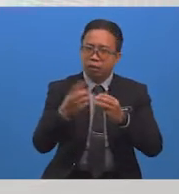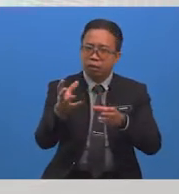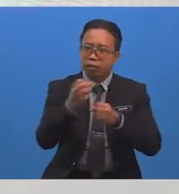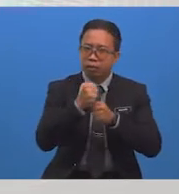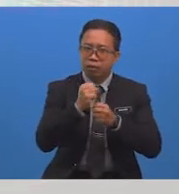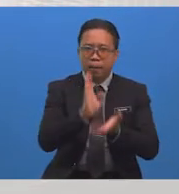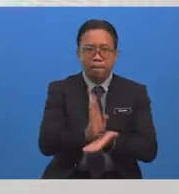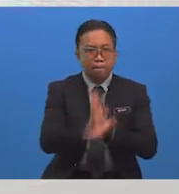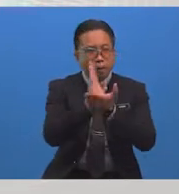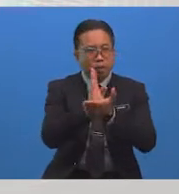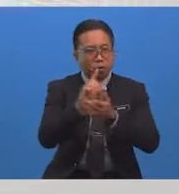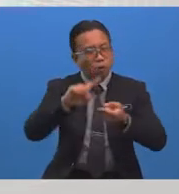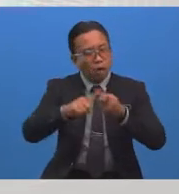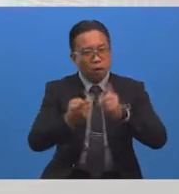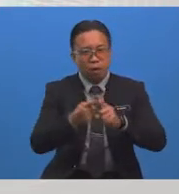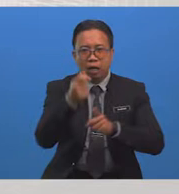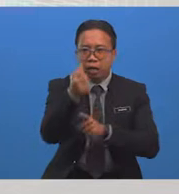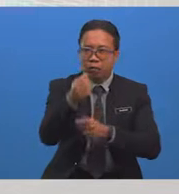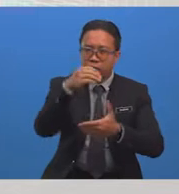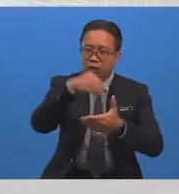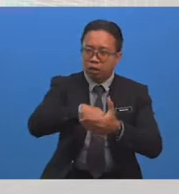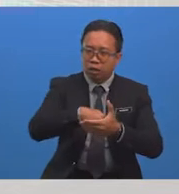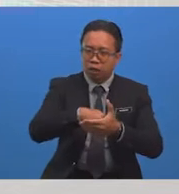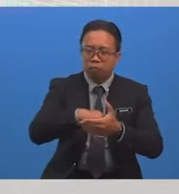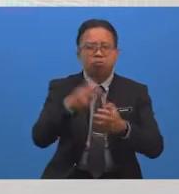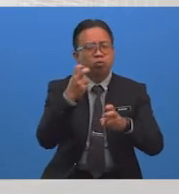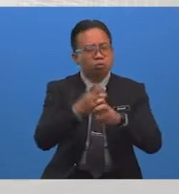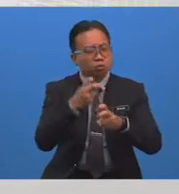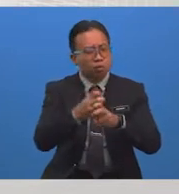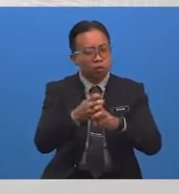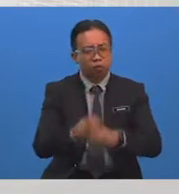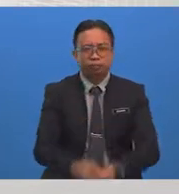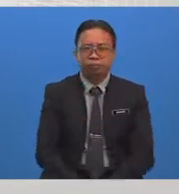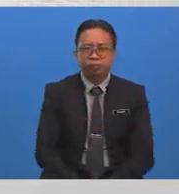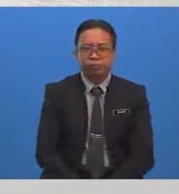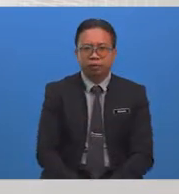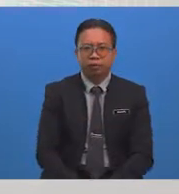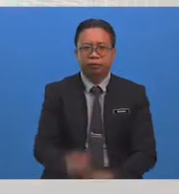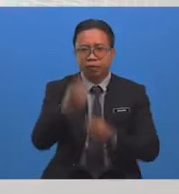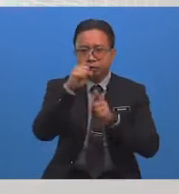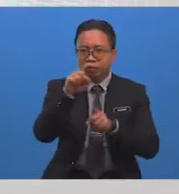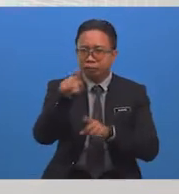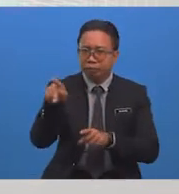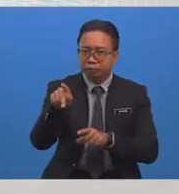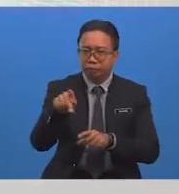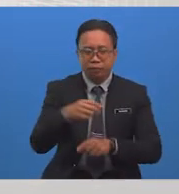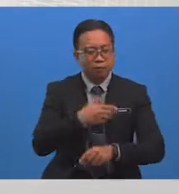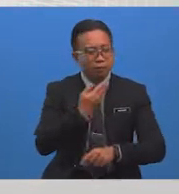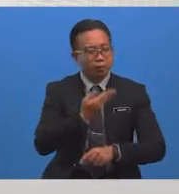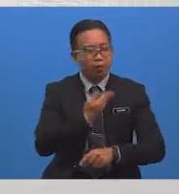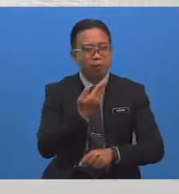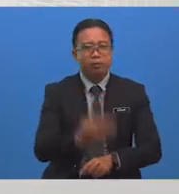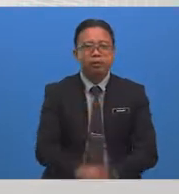membantu rekan kamu yang berada dalam kesusahan jawabannya gembira